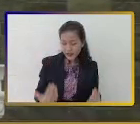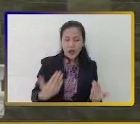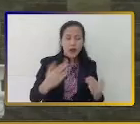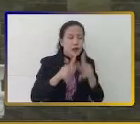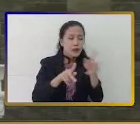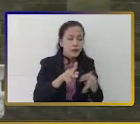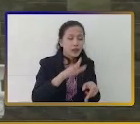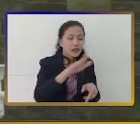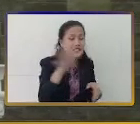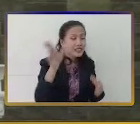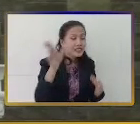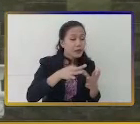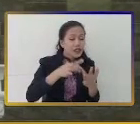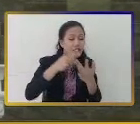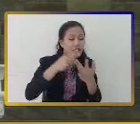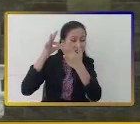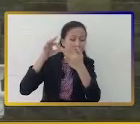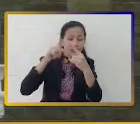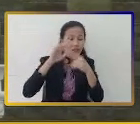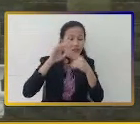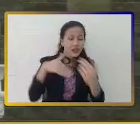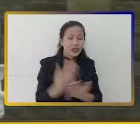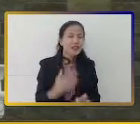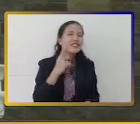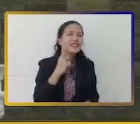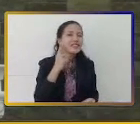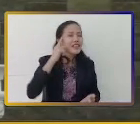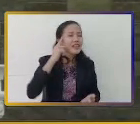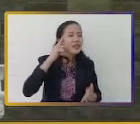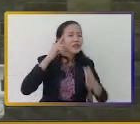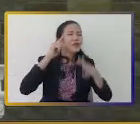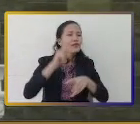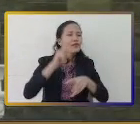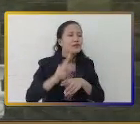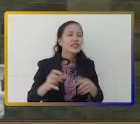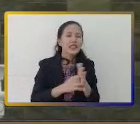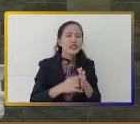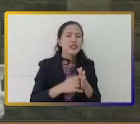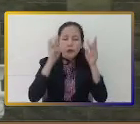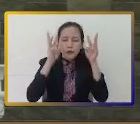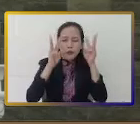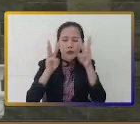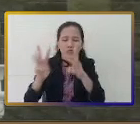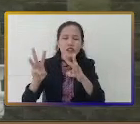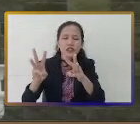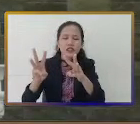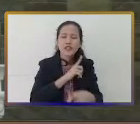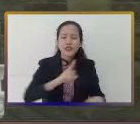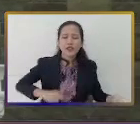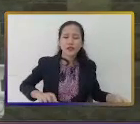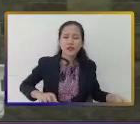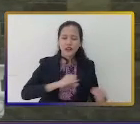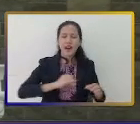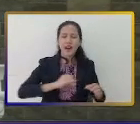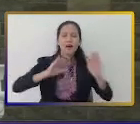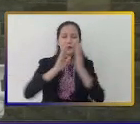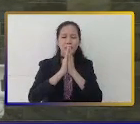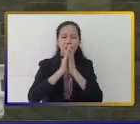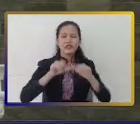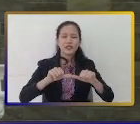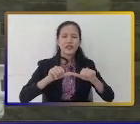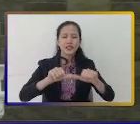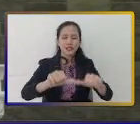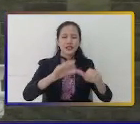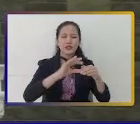nasa Google Meet, mga stations, Panginoon, at sa Facebook Live. Lord, I pray na kayo po ang manguna at gumabay po sa